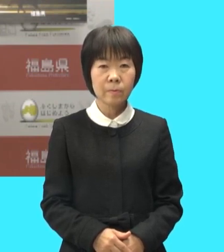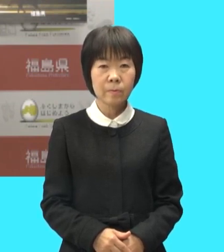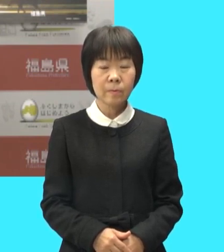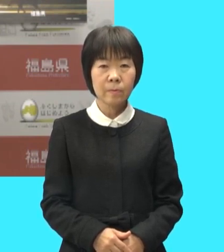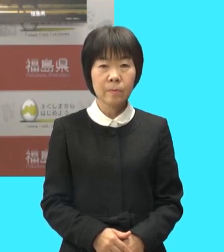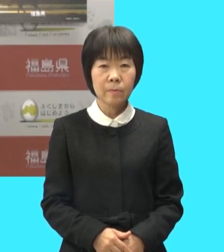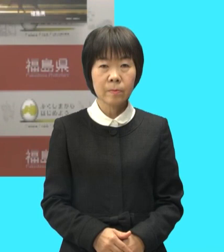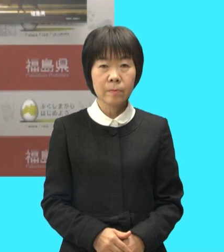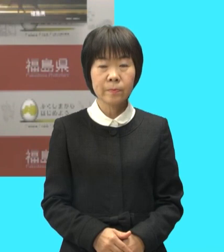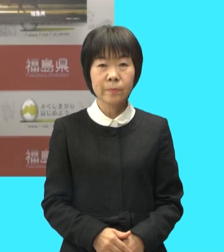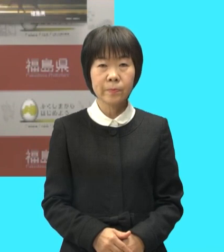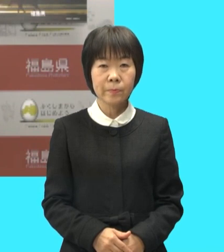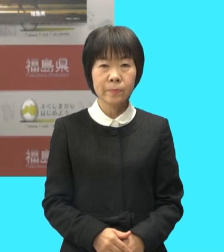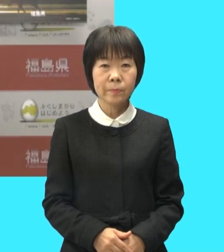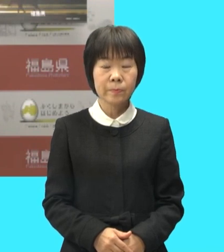か。